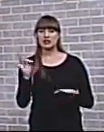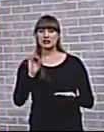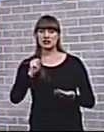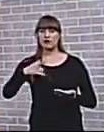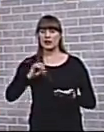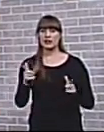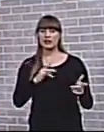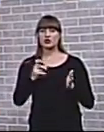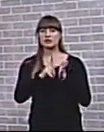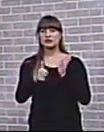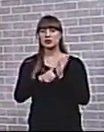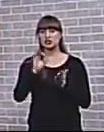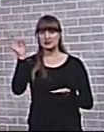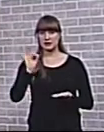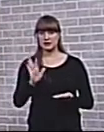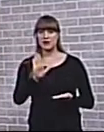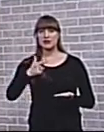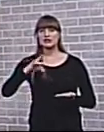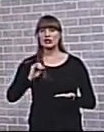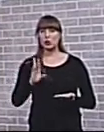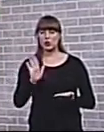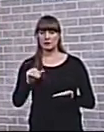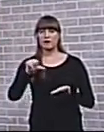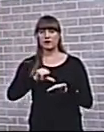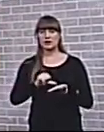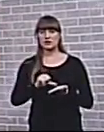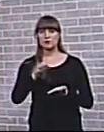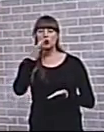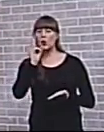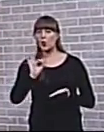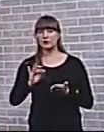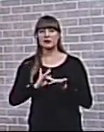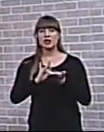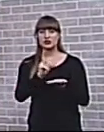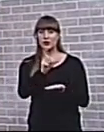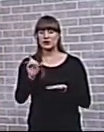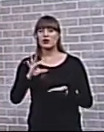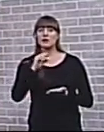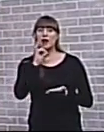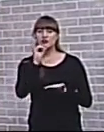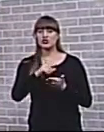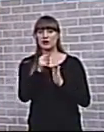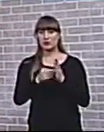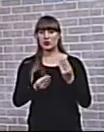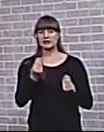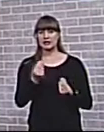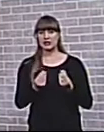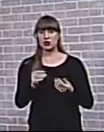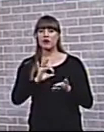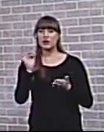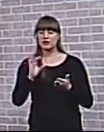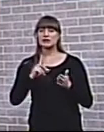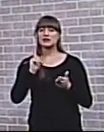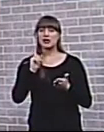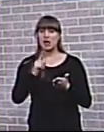готова на 76%. Василий Голубев выступил опытным экскурсоводом, отвечая на вопросы игроков. В частности, о том, успеют ли